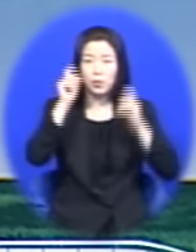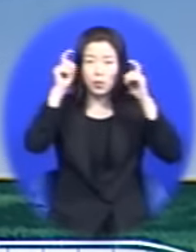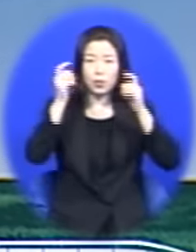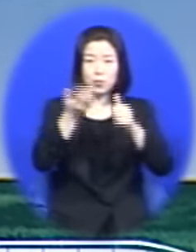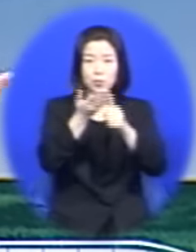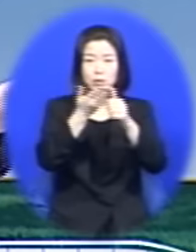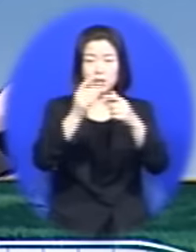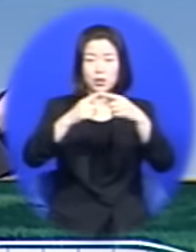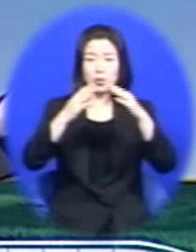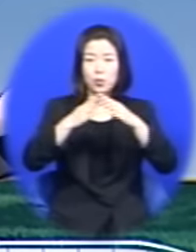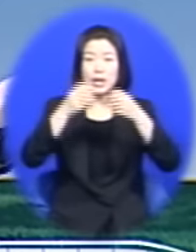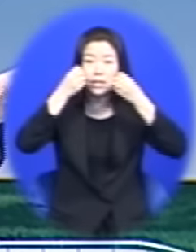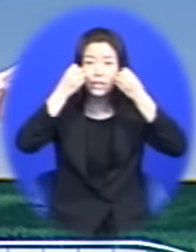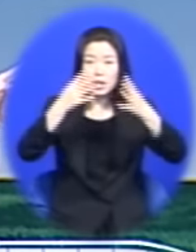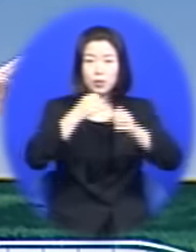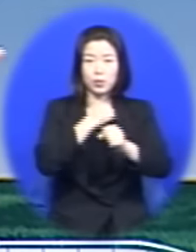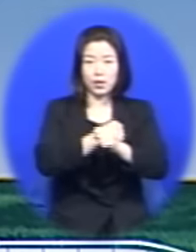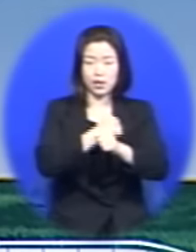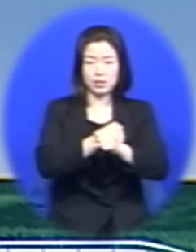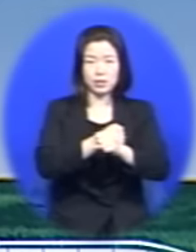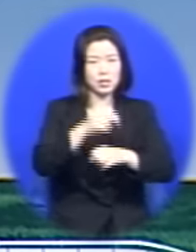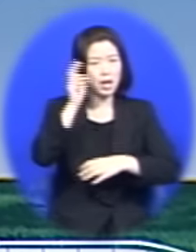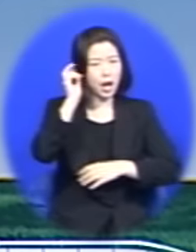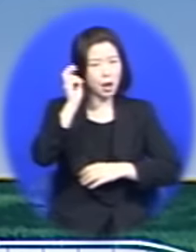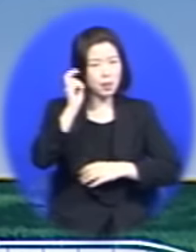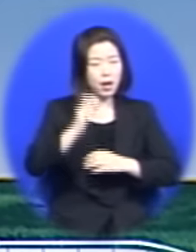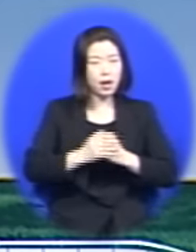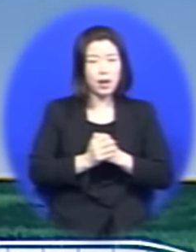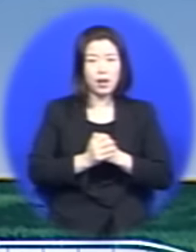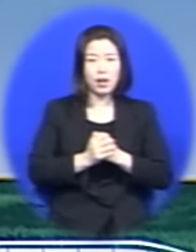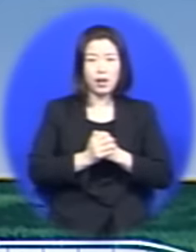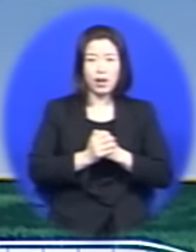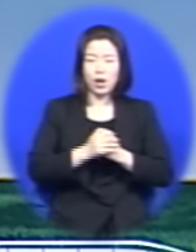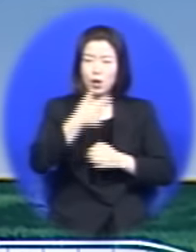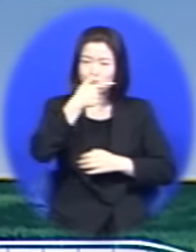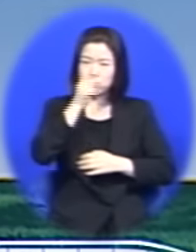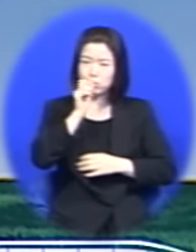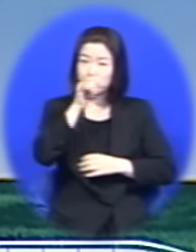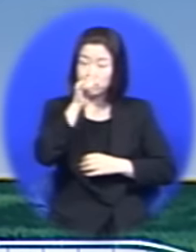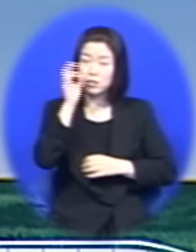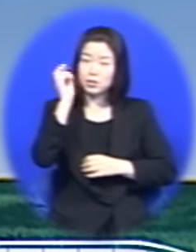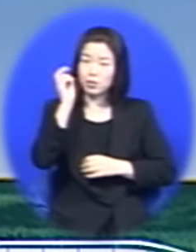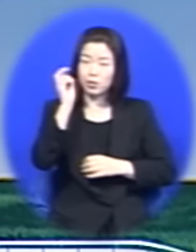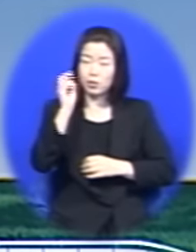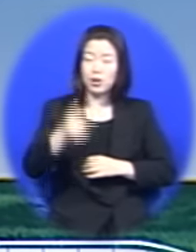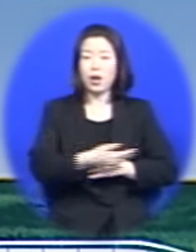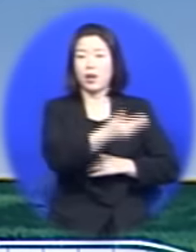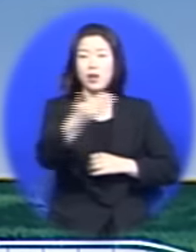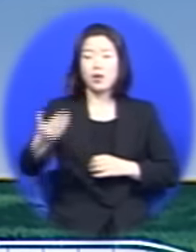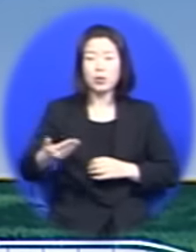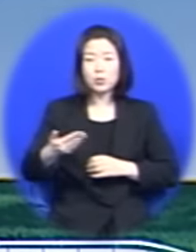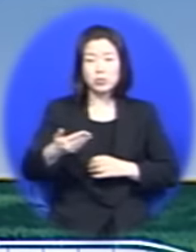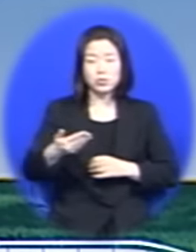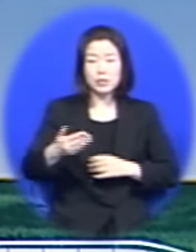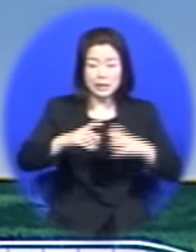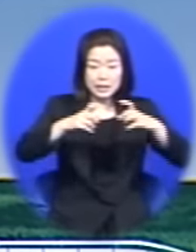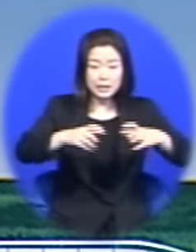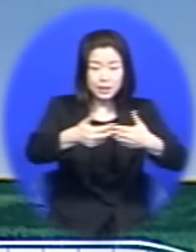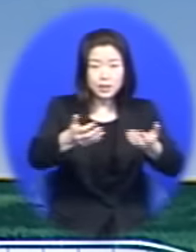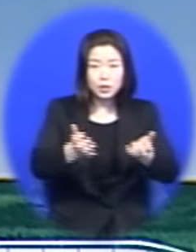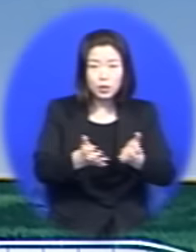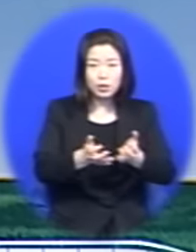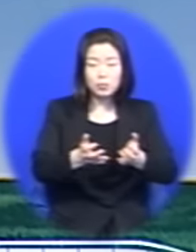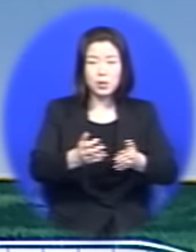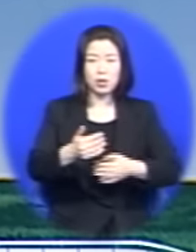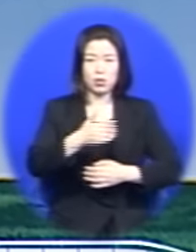아마 역부족이시겠죠. 여러분의 속회는 얼마든지 하실 수